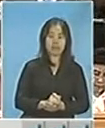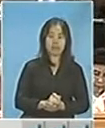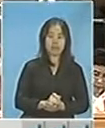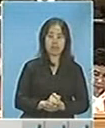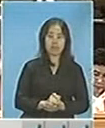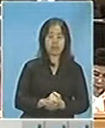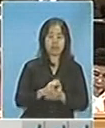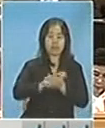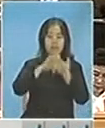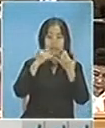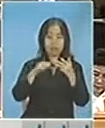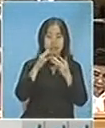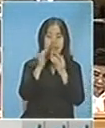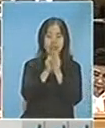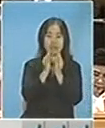เรียบร้อยส่งลงคะแนนนะครับ